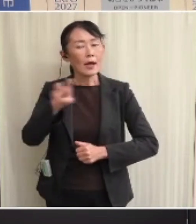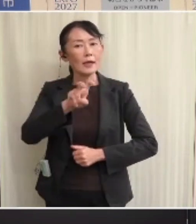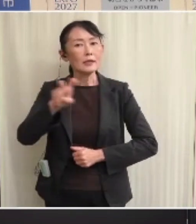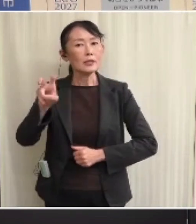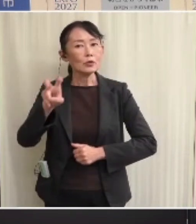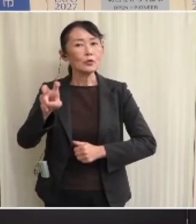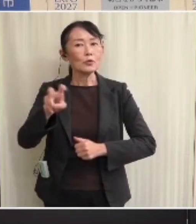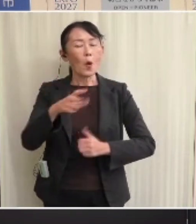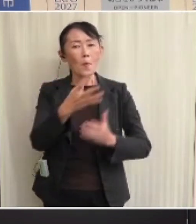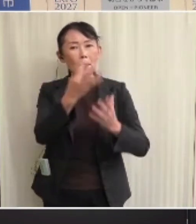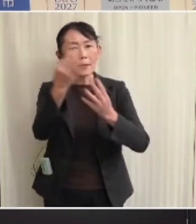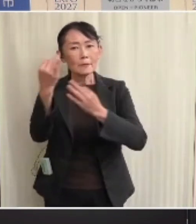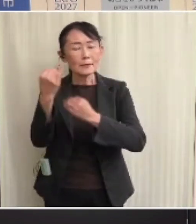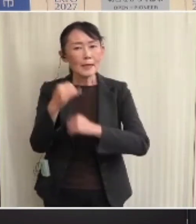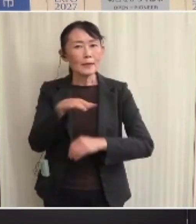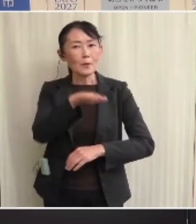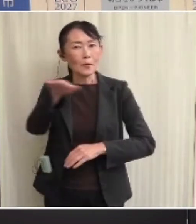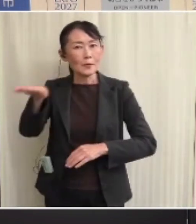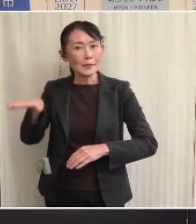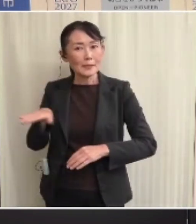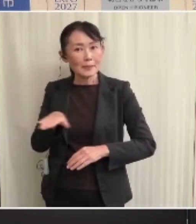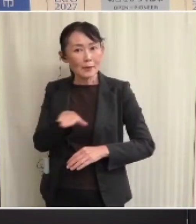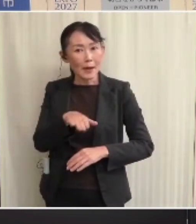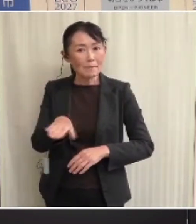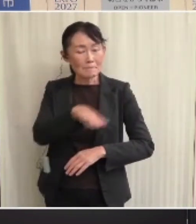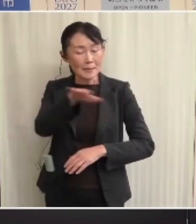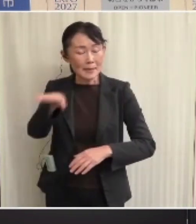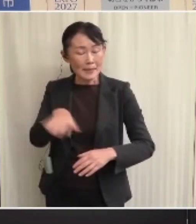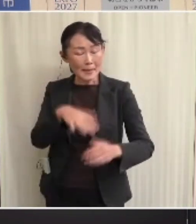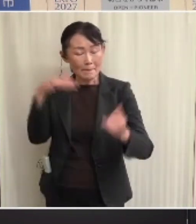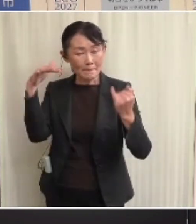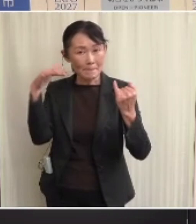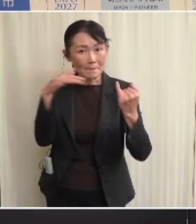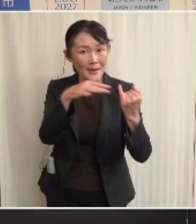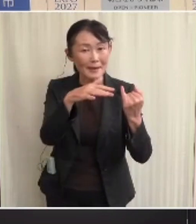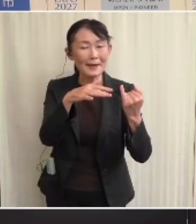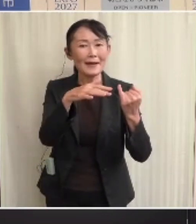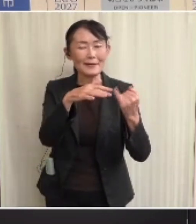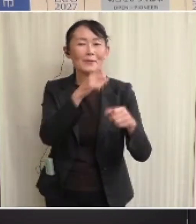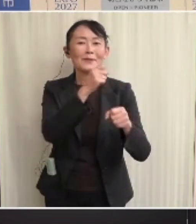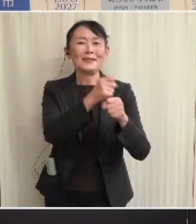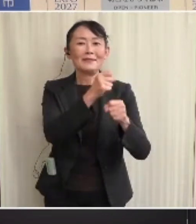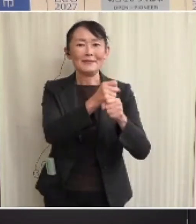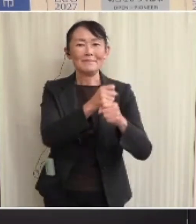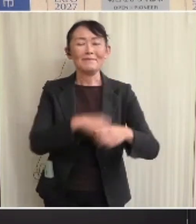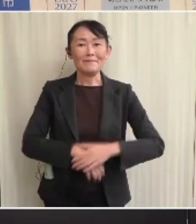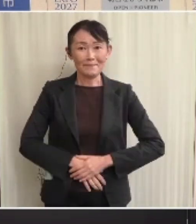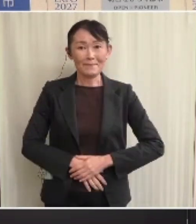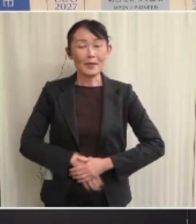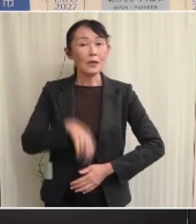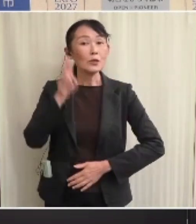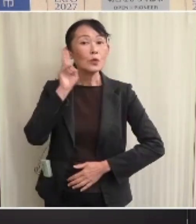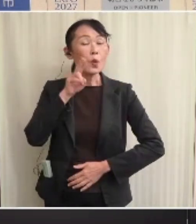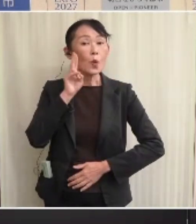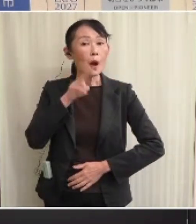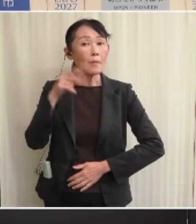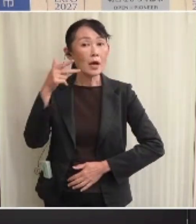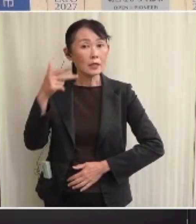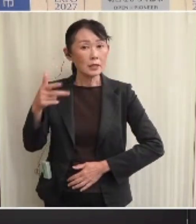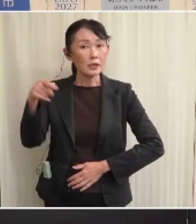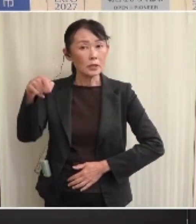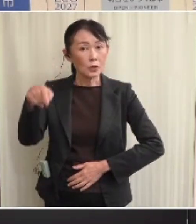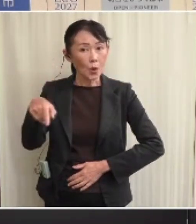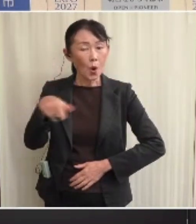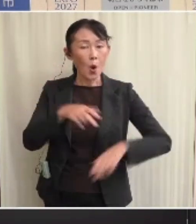くの、その世代にもですね、多く親しまれております。で、横浜とプリキ